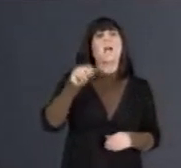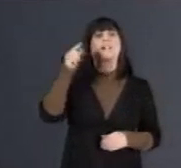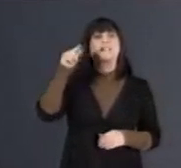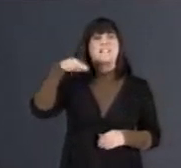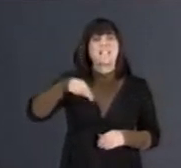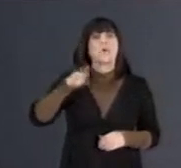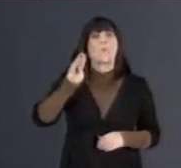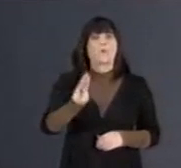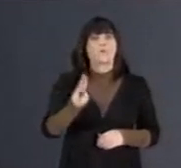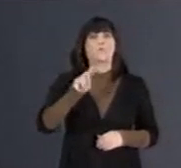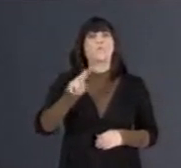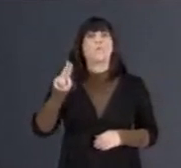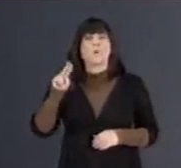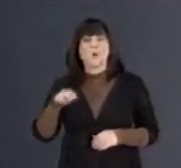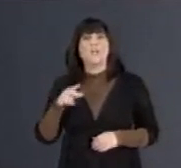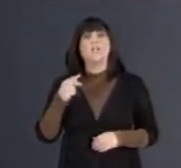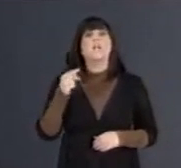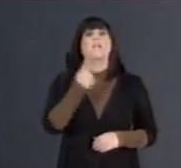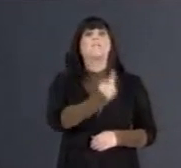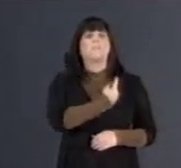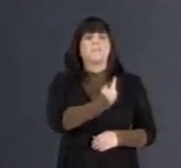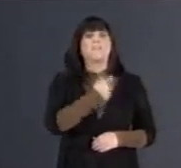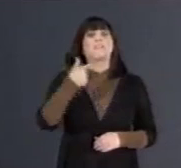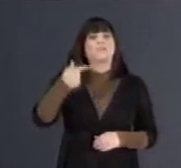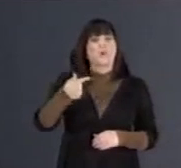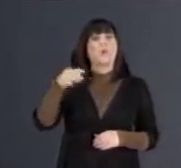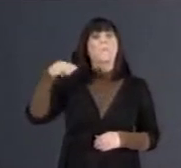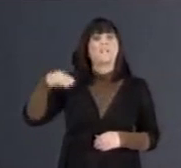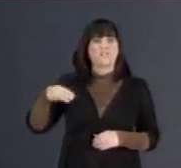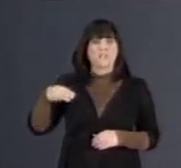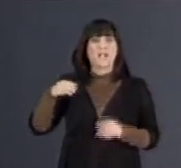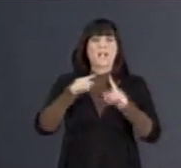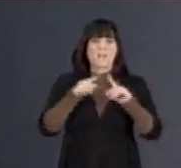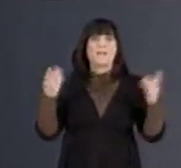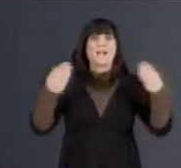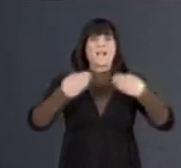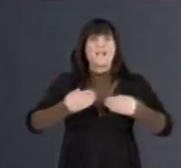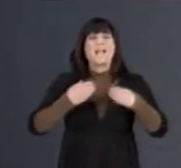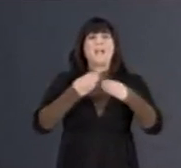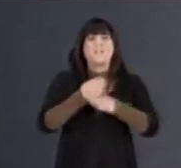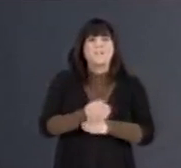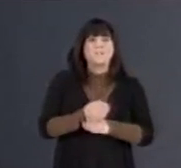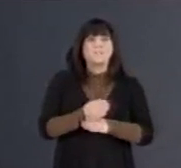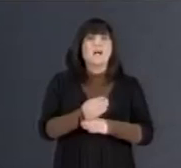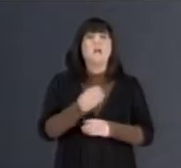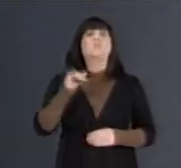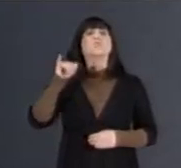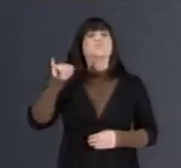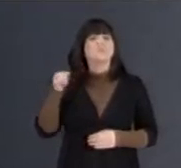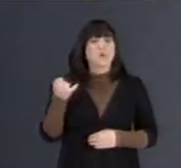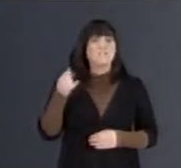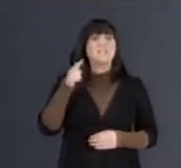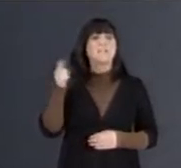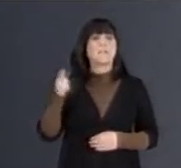Bonnici u anke l-kandidat independenti il-sur-Tonjo Merċija. Pero, il-lejla se nibda b-sur-ġjon Zamit. L-u għal